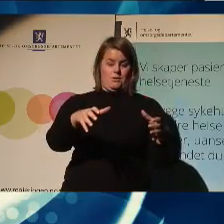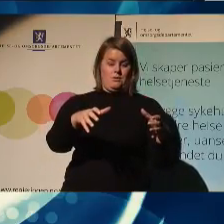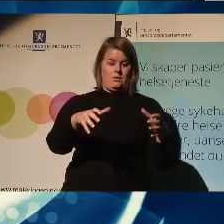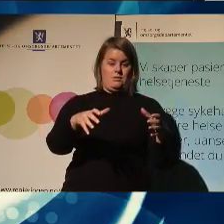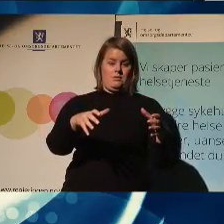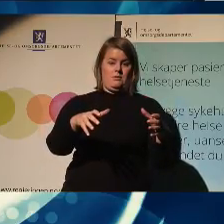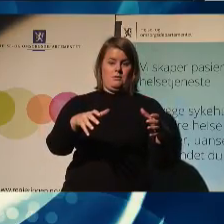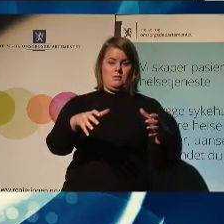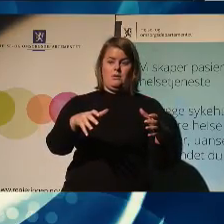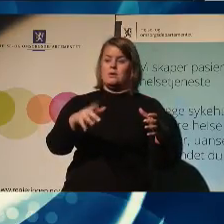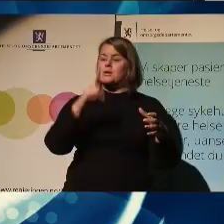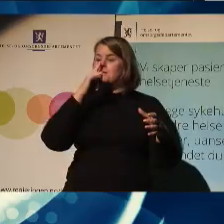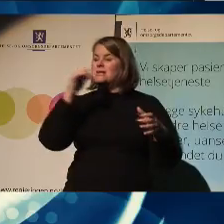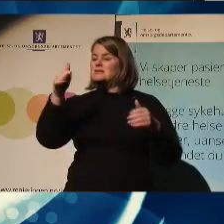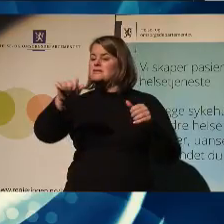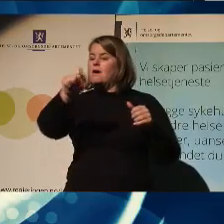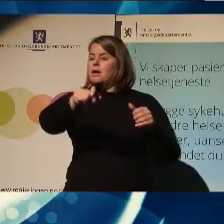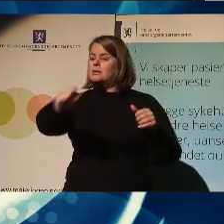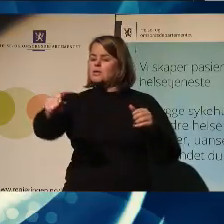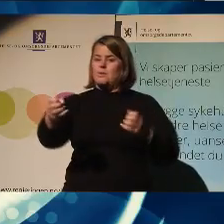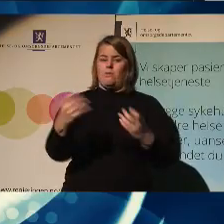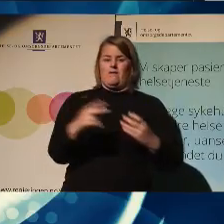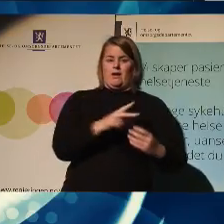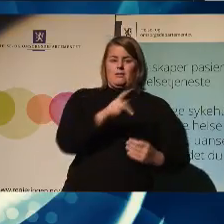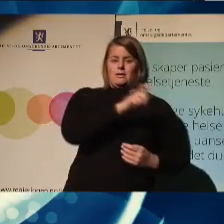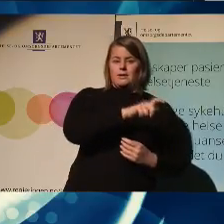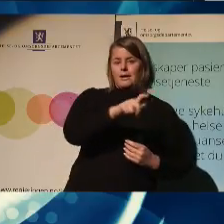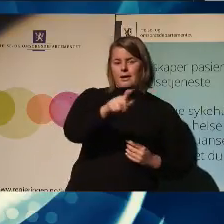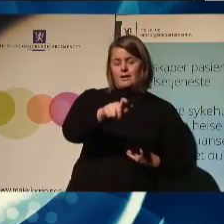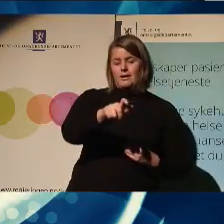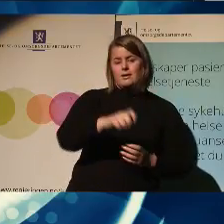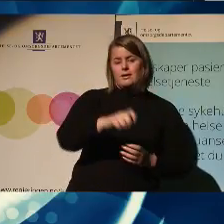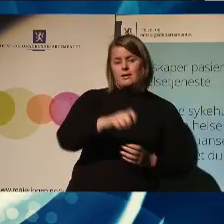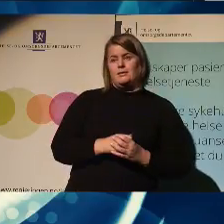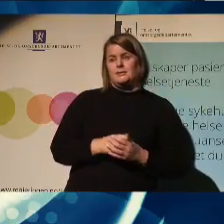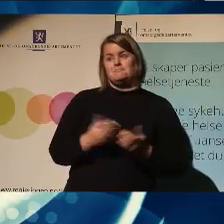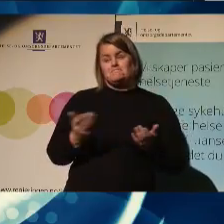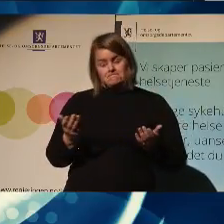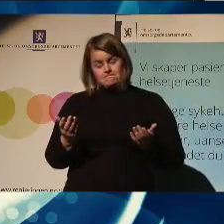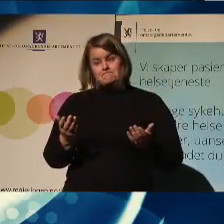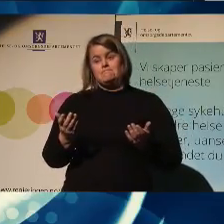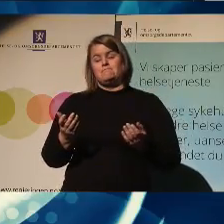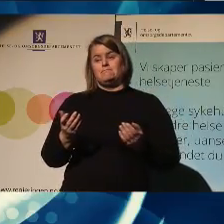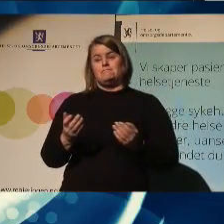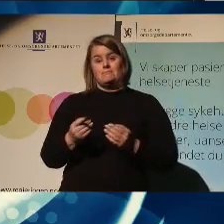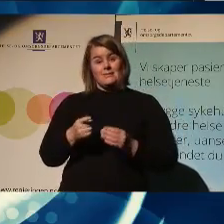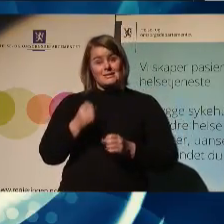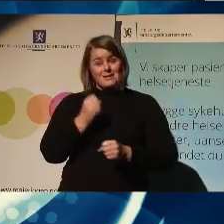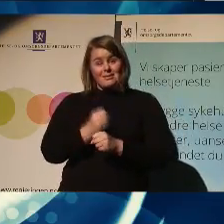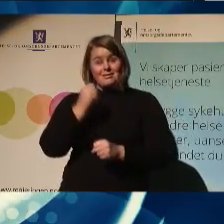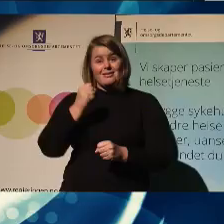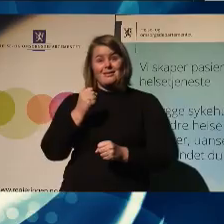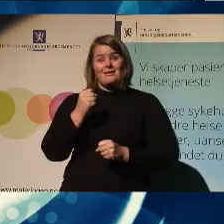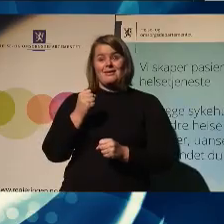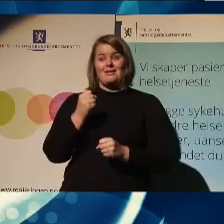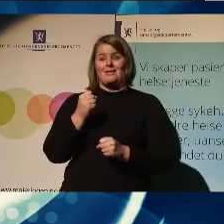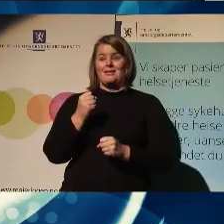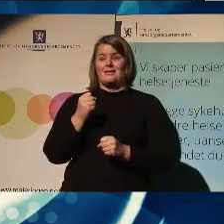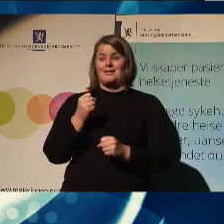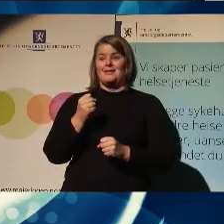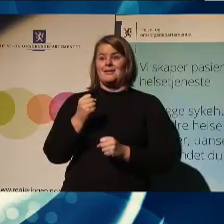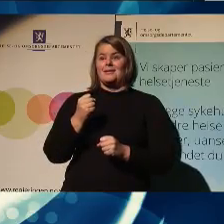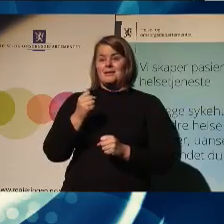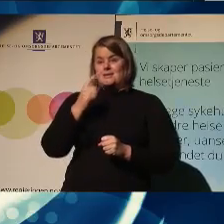av helsen til de svakeste. Sånn at det er en sannhet at det faktisk er ikke, vi er ikke sterkere